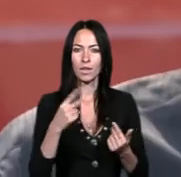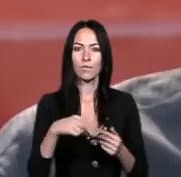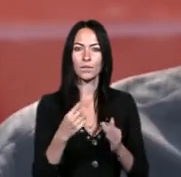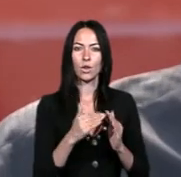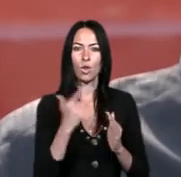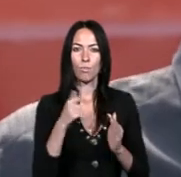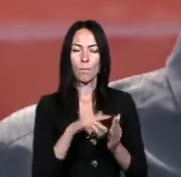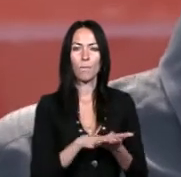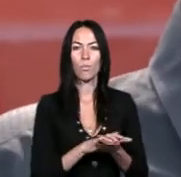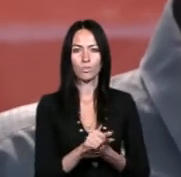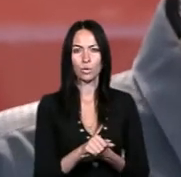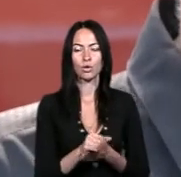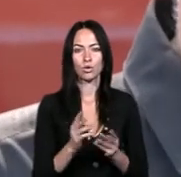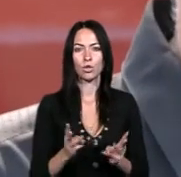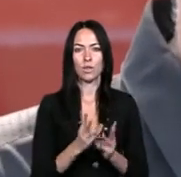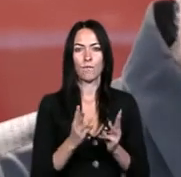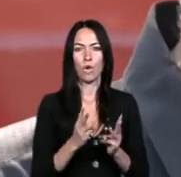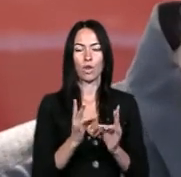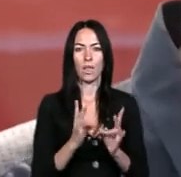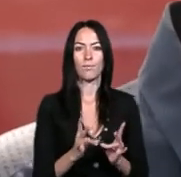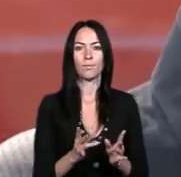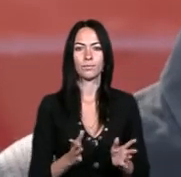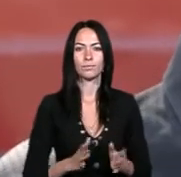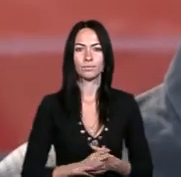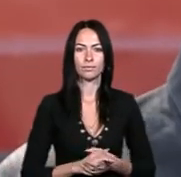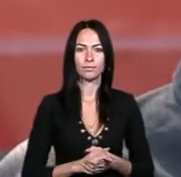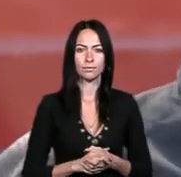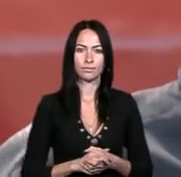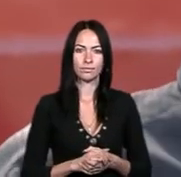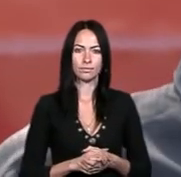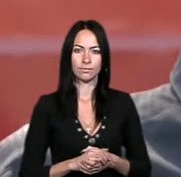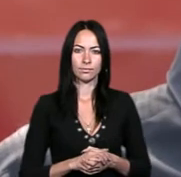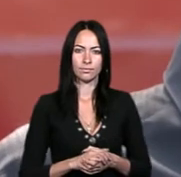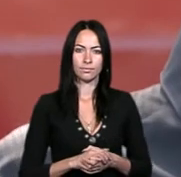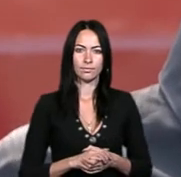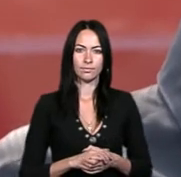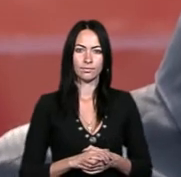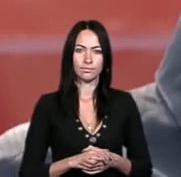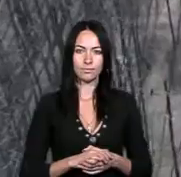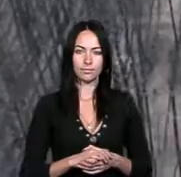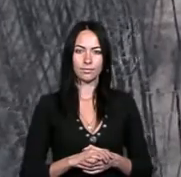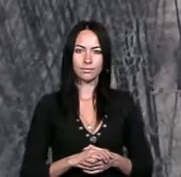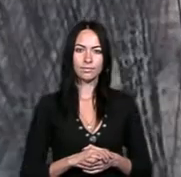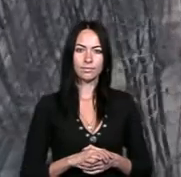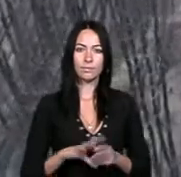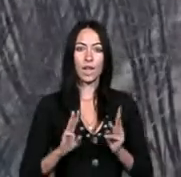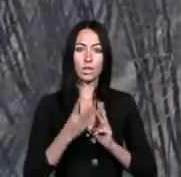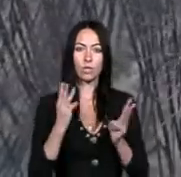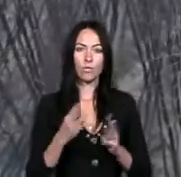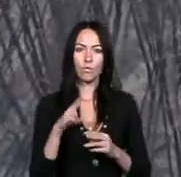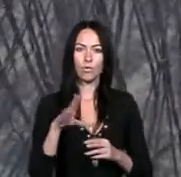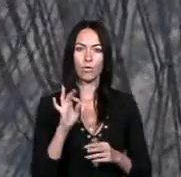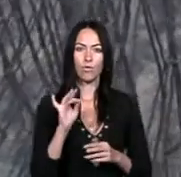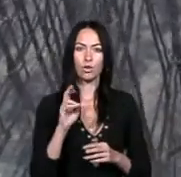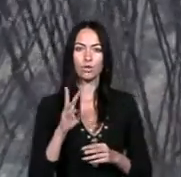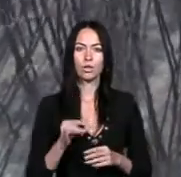вогнем. На цей момент часу 22 домогосподарства пострадали від вогню. Лісову пожежу у Дворічанському